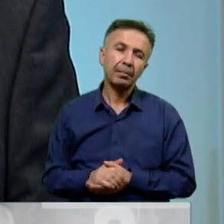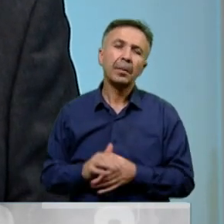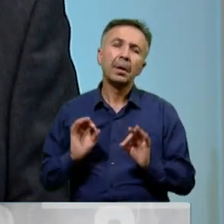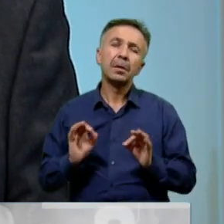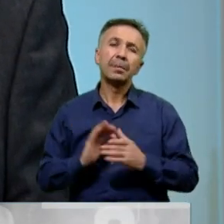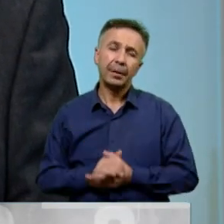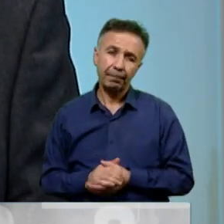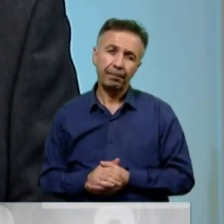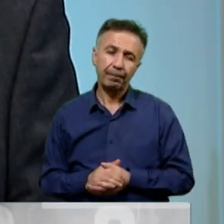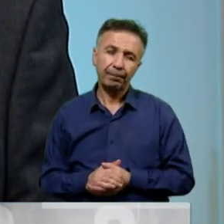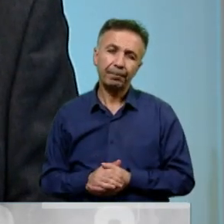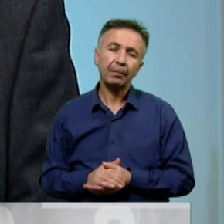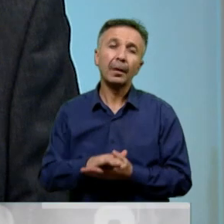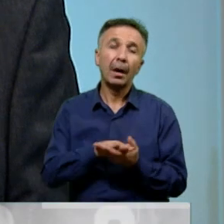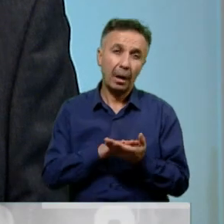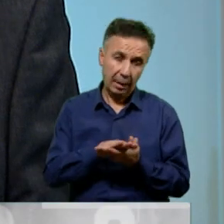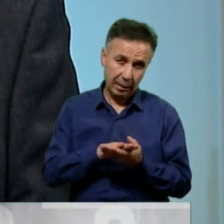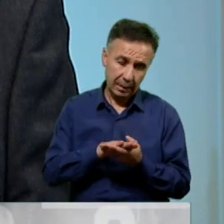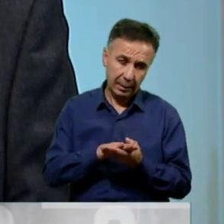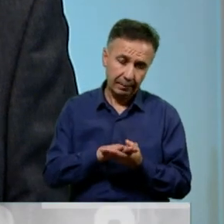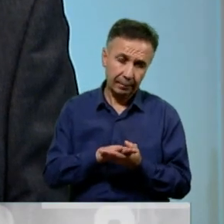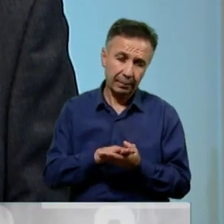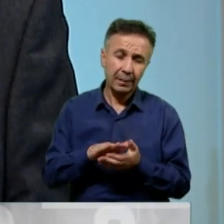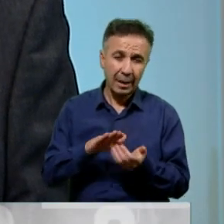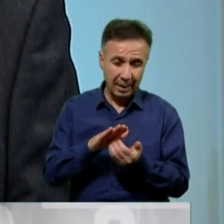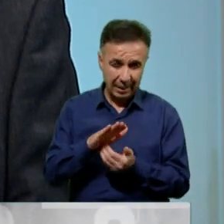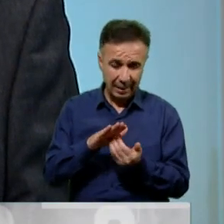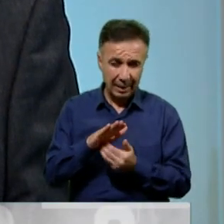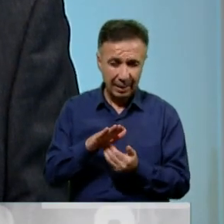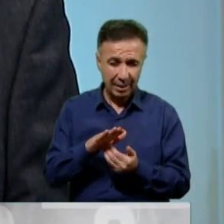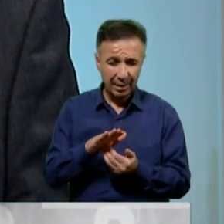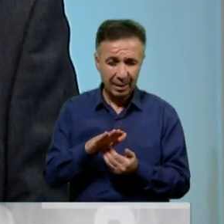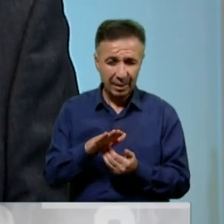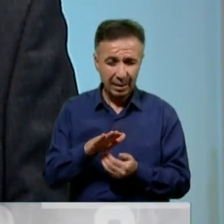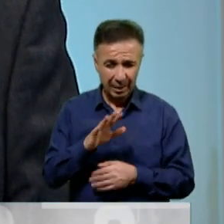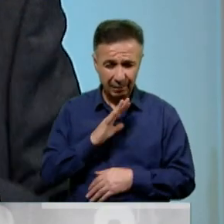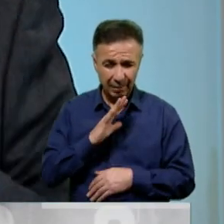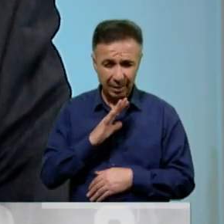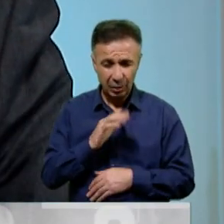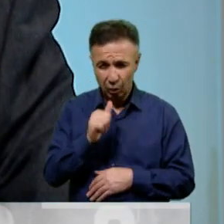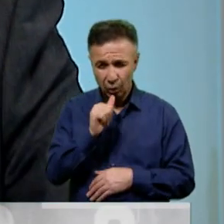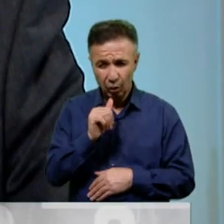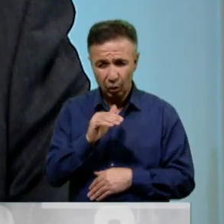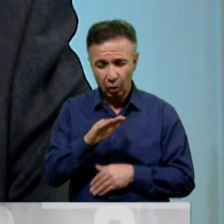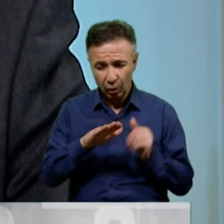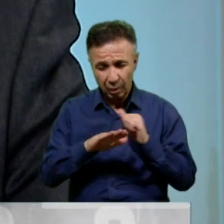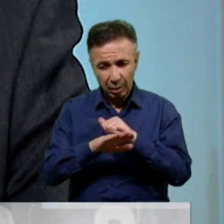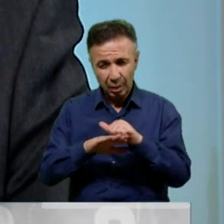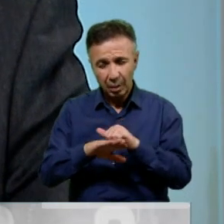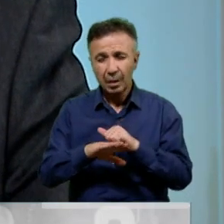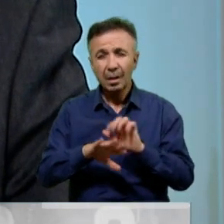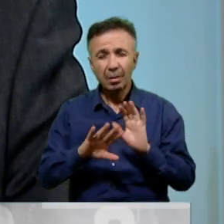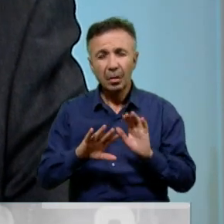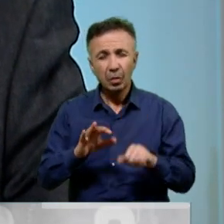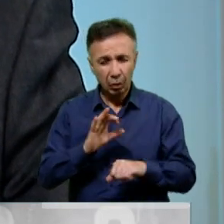Şimdi ayaklarında nasıl su değmemesi gerektiğine dair doktorun